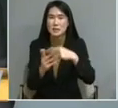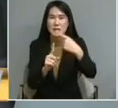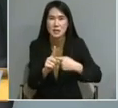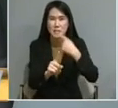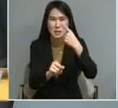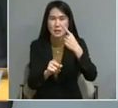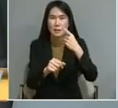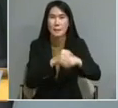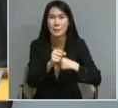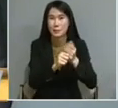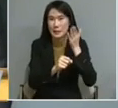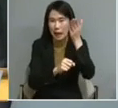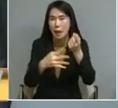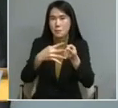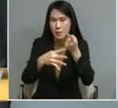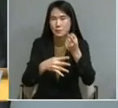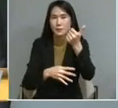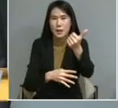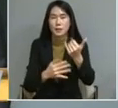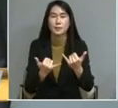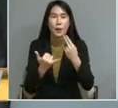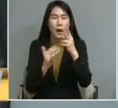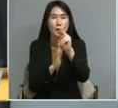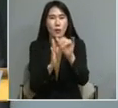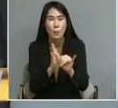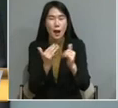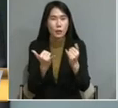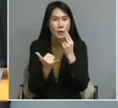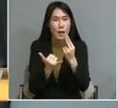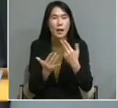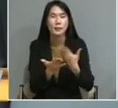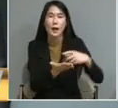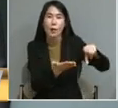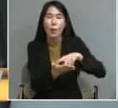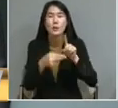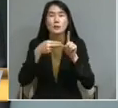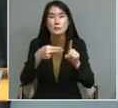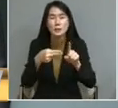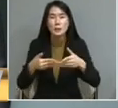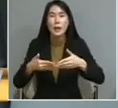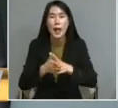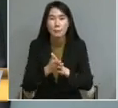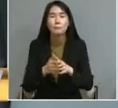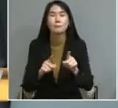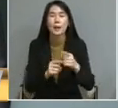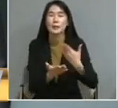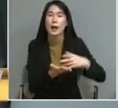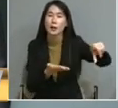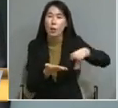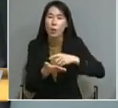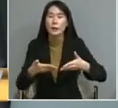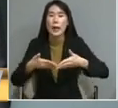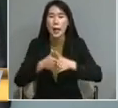กลไกทั้งหมดนี้เนี่ยเราได้ยืนยันนะครับ 1คือนโยบายนี้เป็นการเติมเงิน 10,000บาทผ่าน Digital walletเติมใส่เข้าไปใน